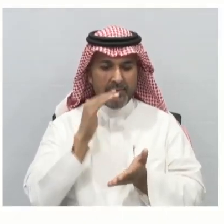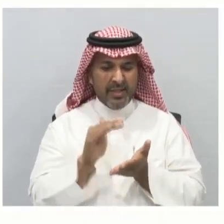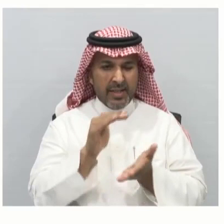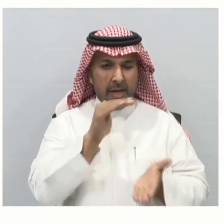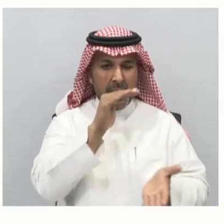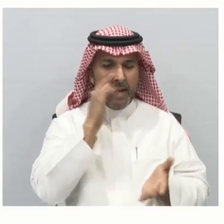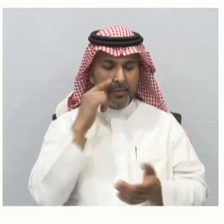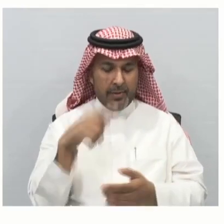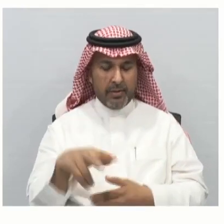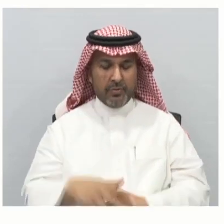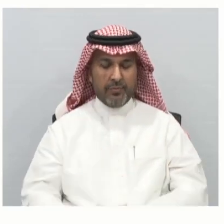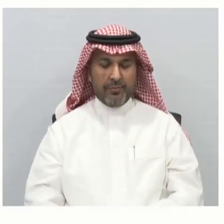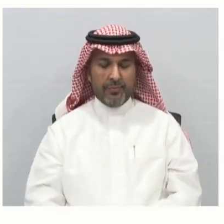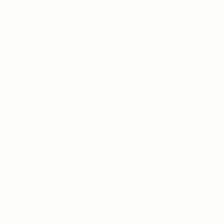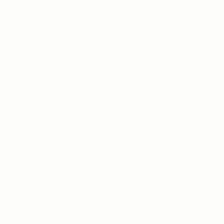نبدا